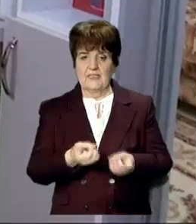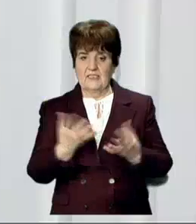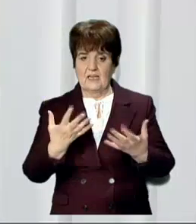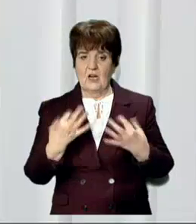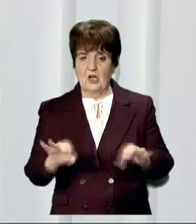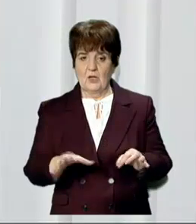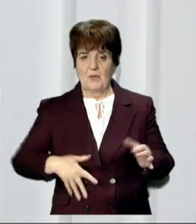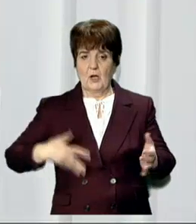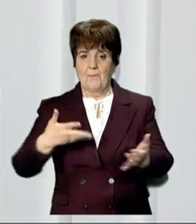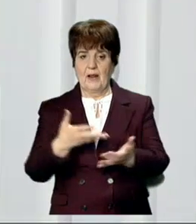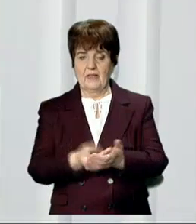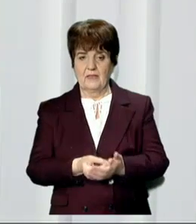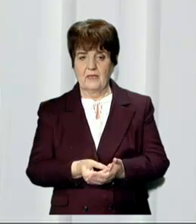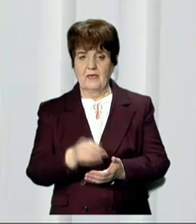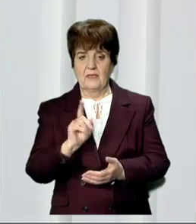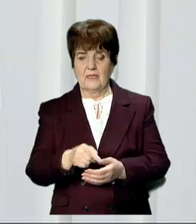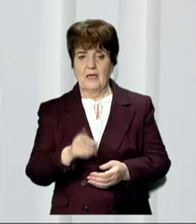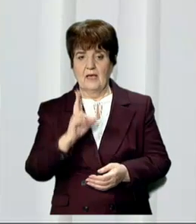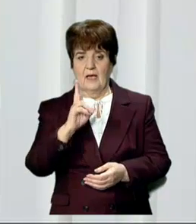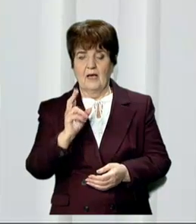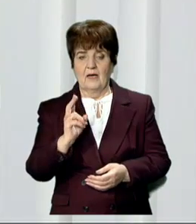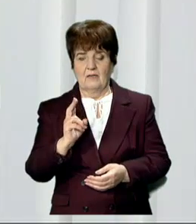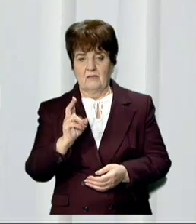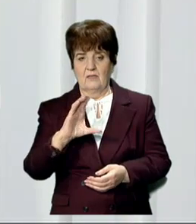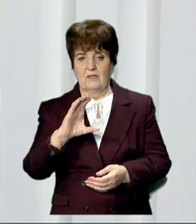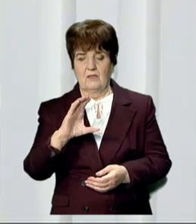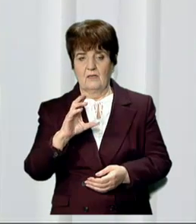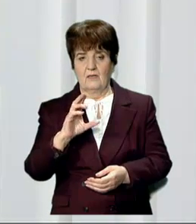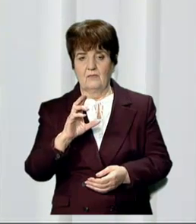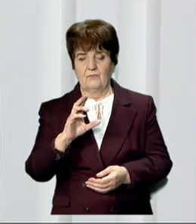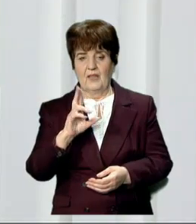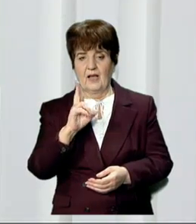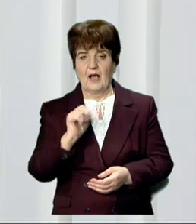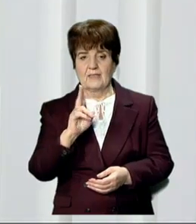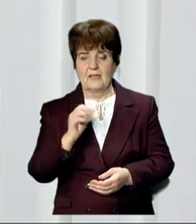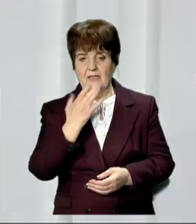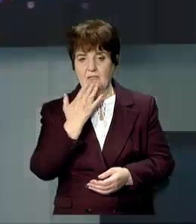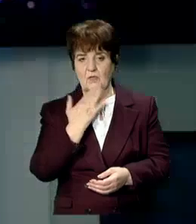libere va fi plătit de către Casa Națională de Asigurări Sociale din bugetul de stat.